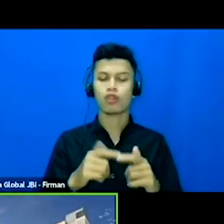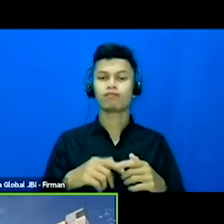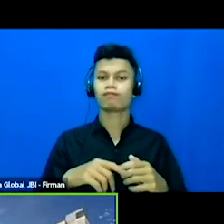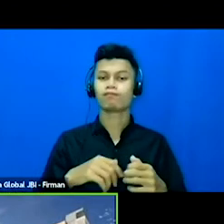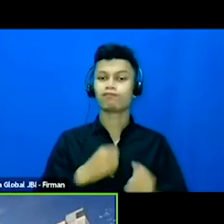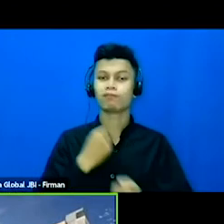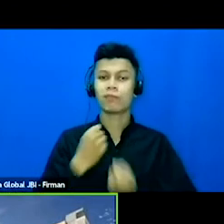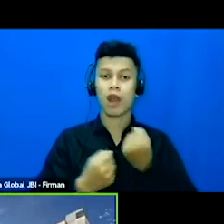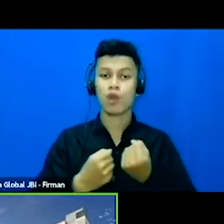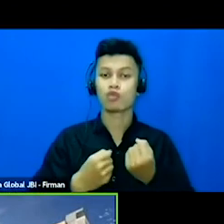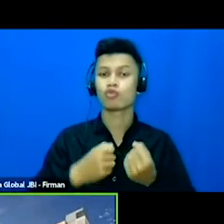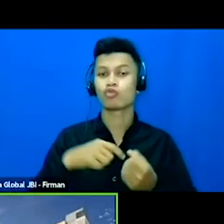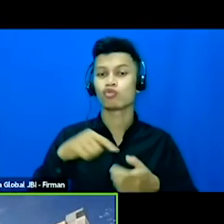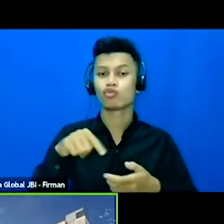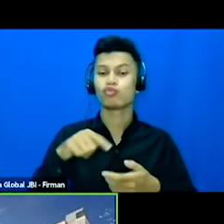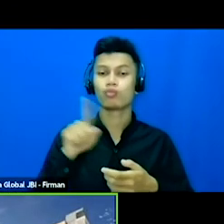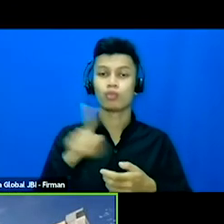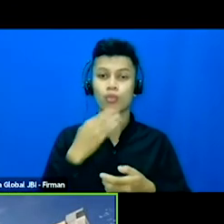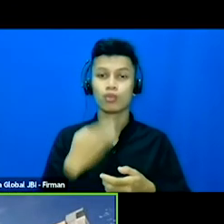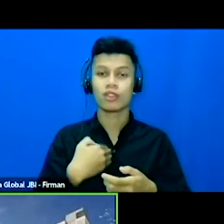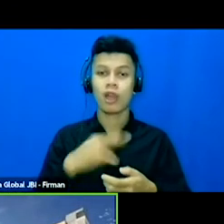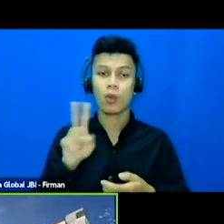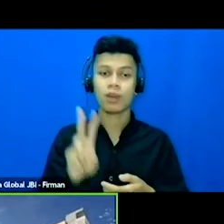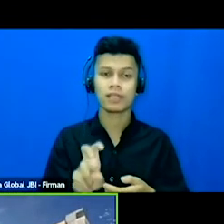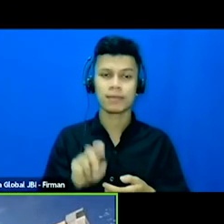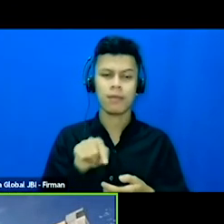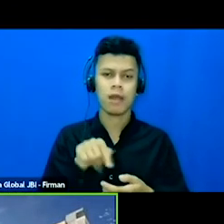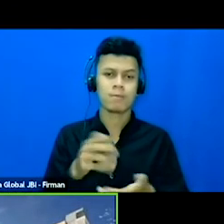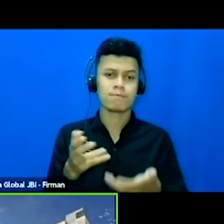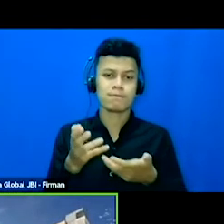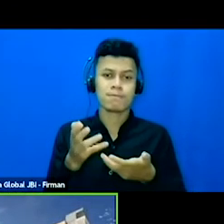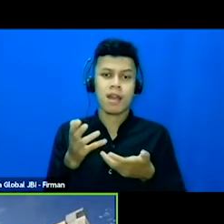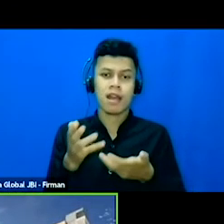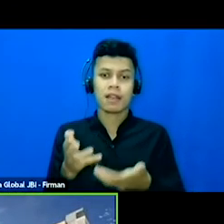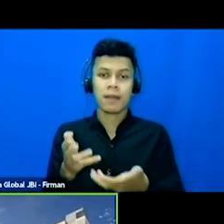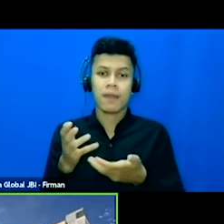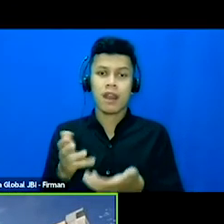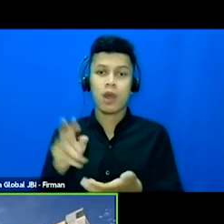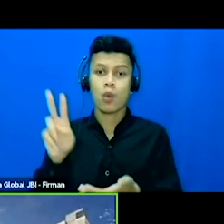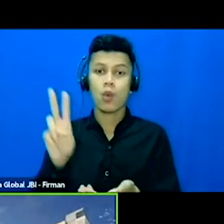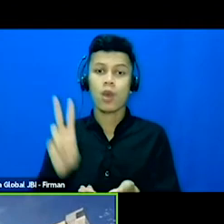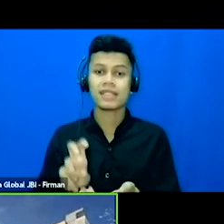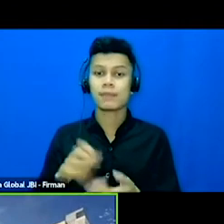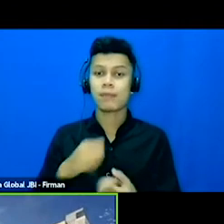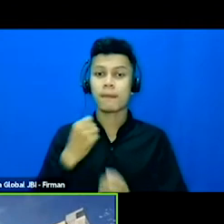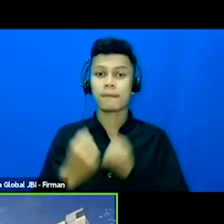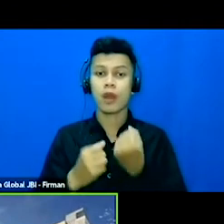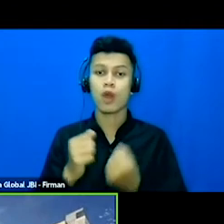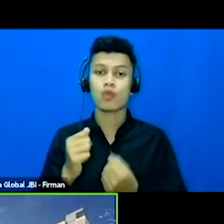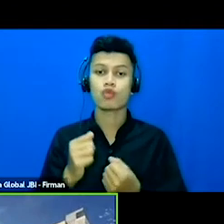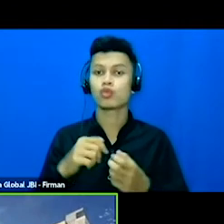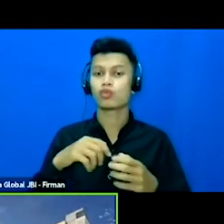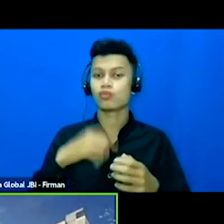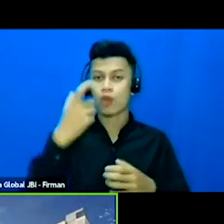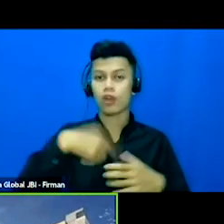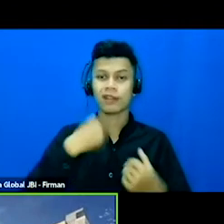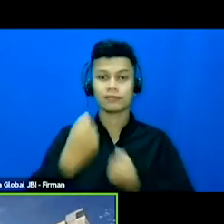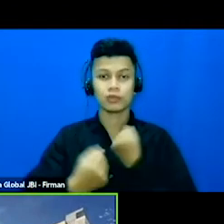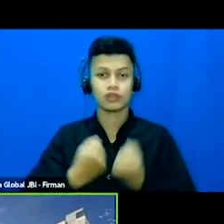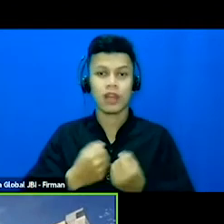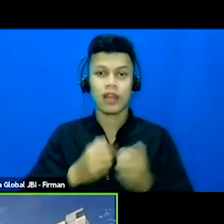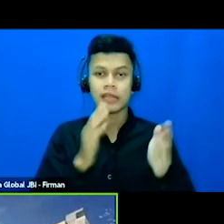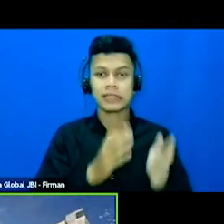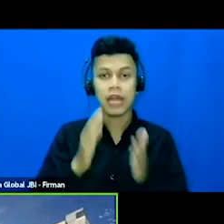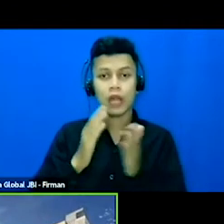misalnya mempunyai kewajiban Lalu bagaimana kewajiban pelaku usaha yang diatur dalam undang-undang perlindungan